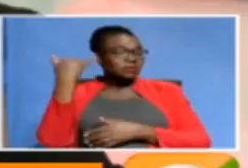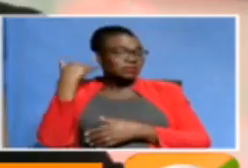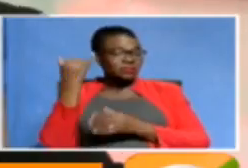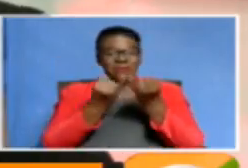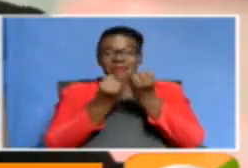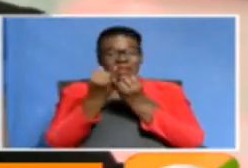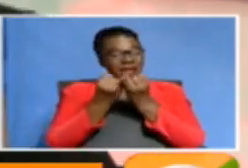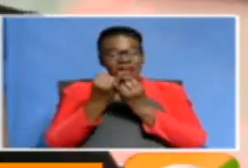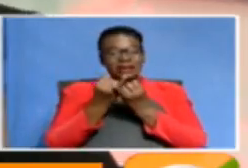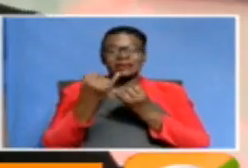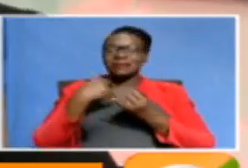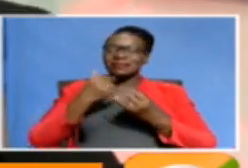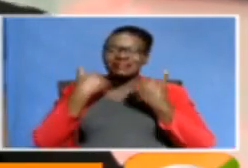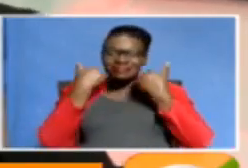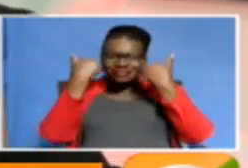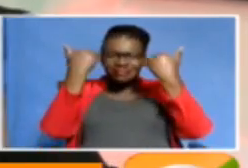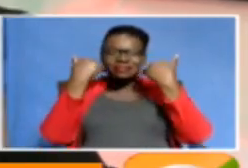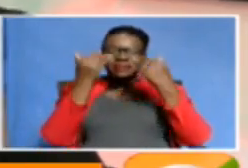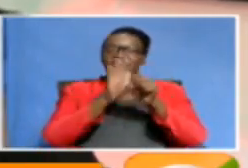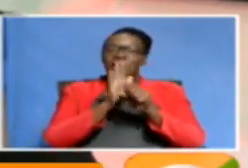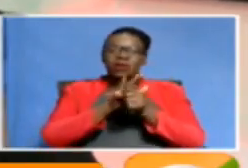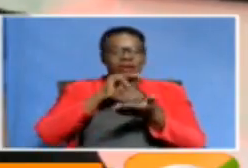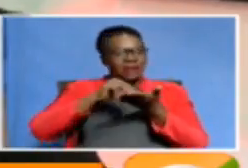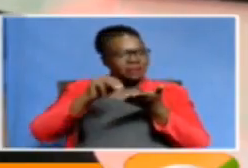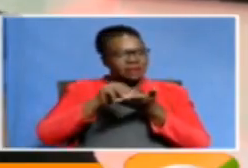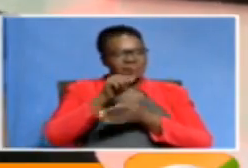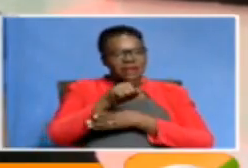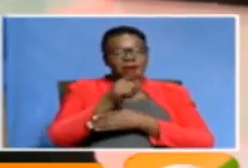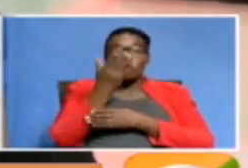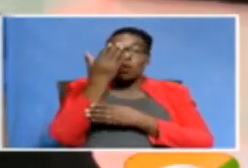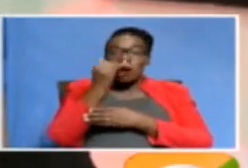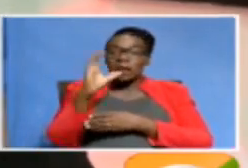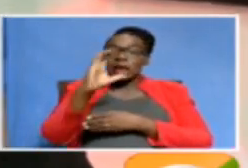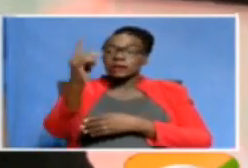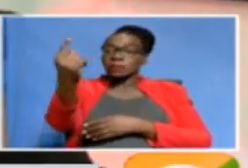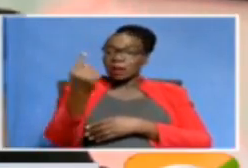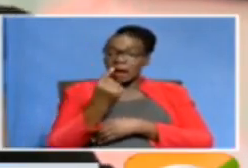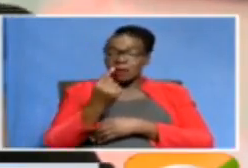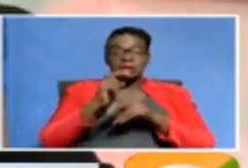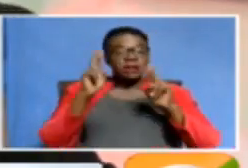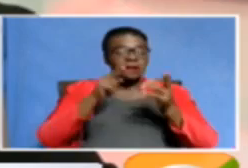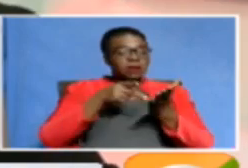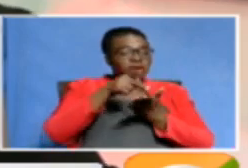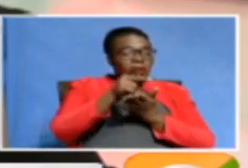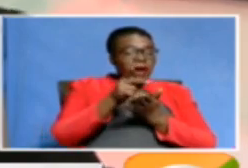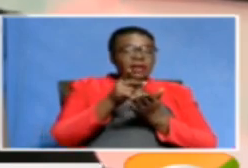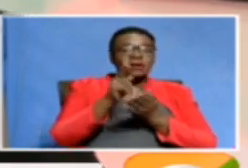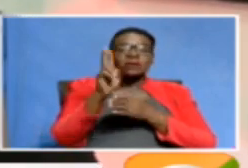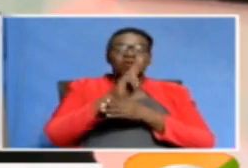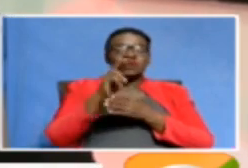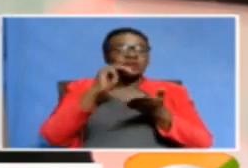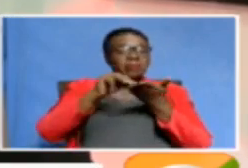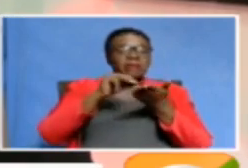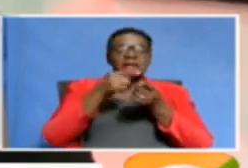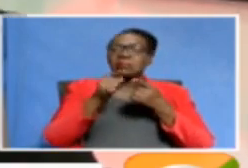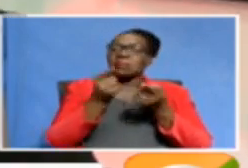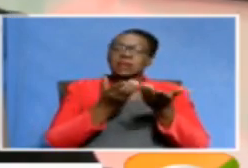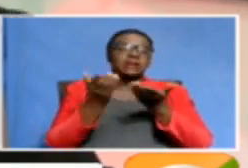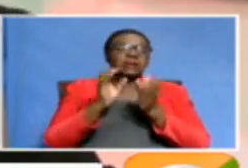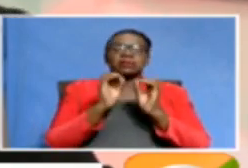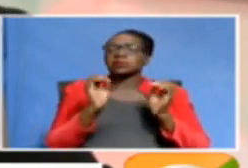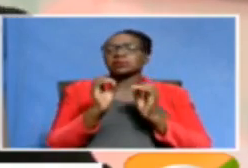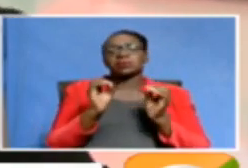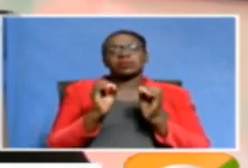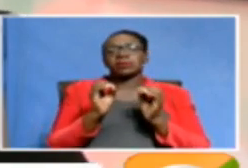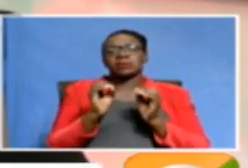Saturday ilituangaisha sana. Shida ilikuwa wateja wanakuja wanataka kubai kitu through M-Pesa lakini hakuna M-Pesa. Juu M-Pesa